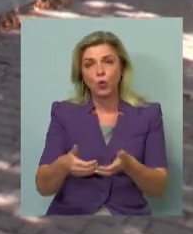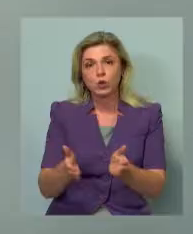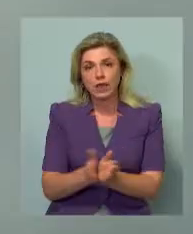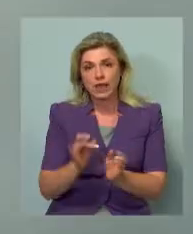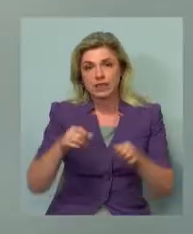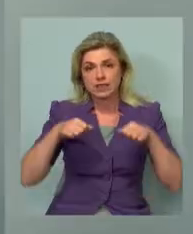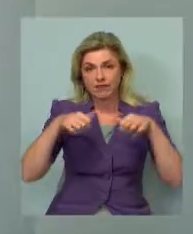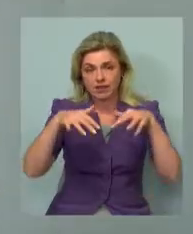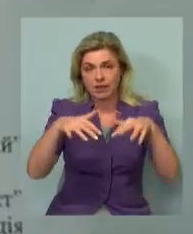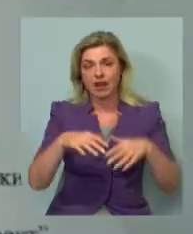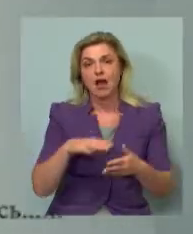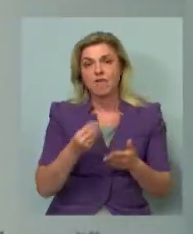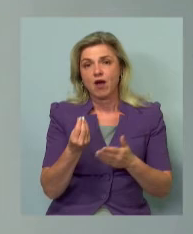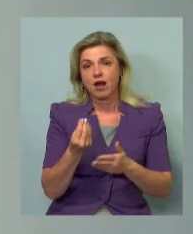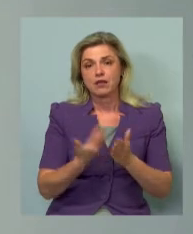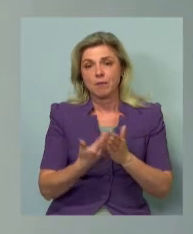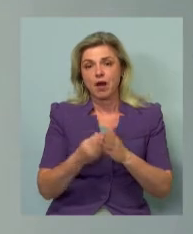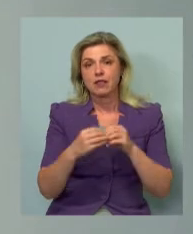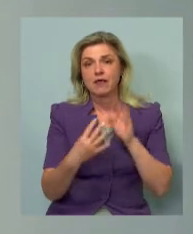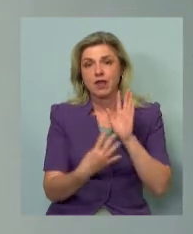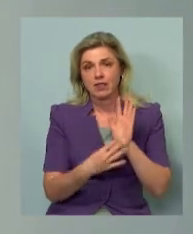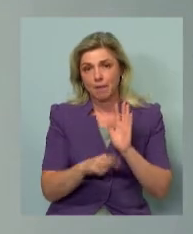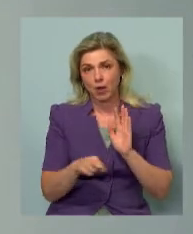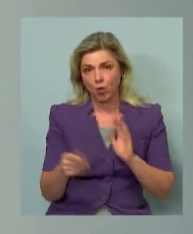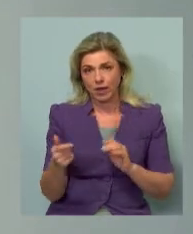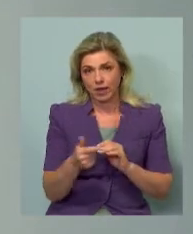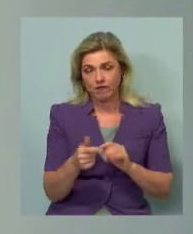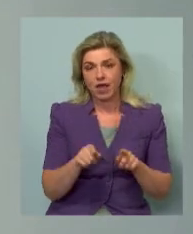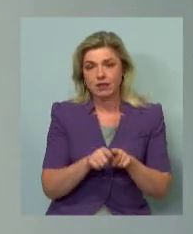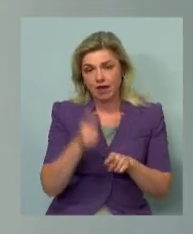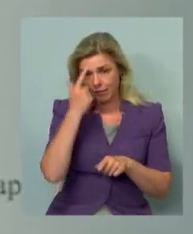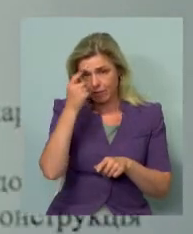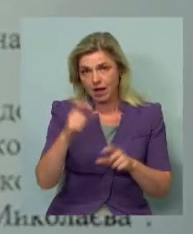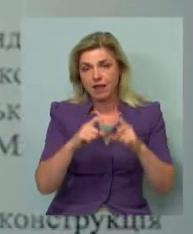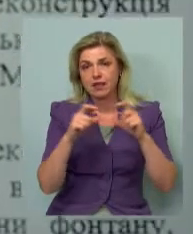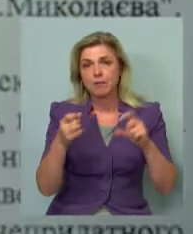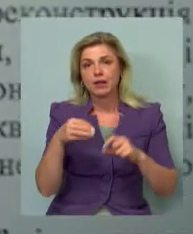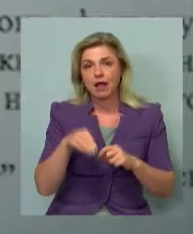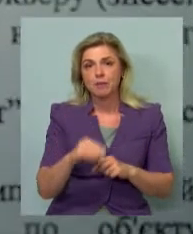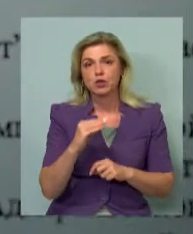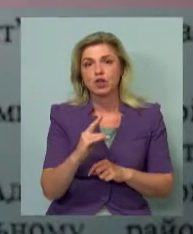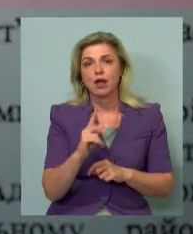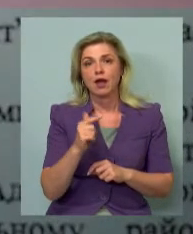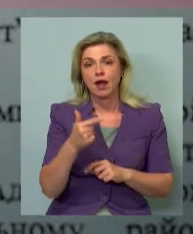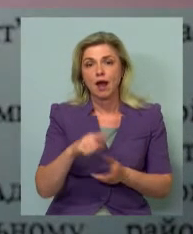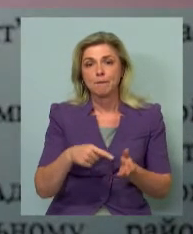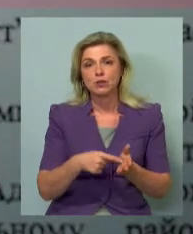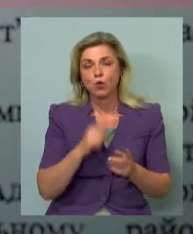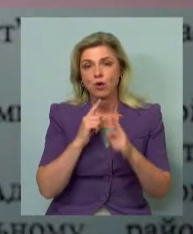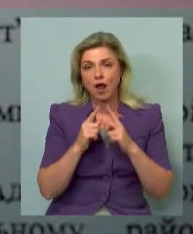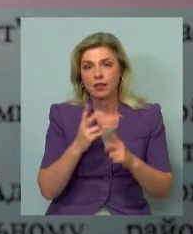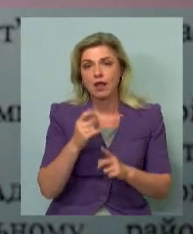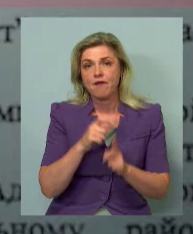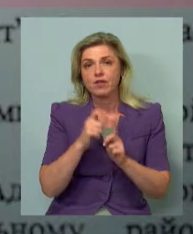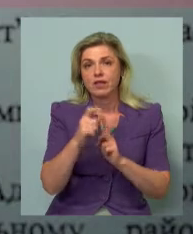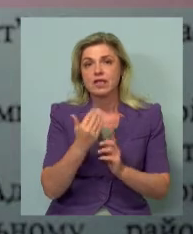тощо. Вартість майже 19 мільйонів гривень. Про це повідомив департамент житлово-комунального господарства Миколаївської міської ради у відповідь